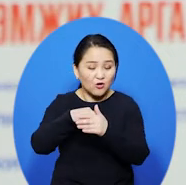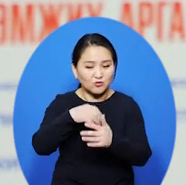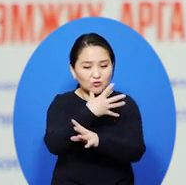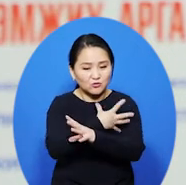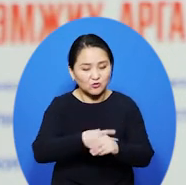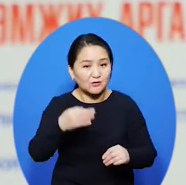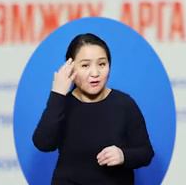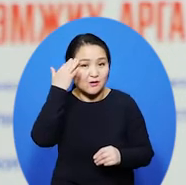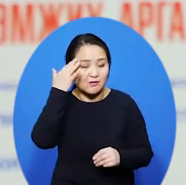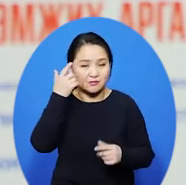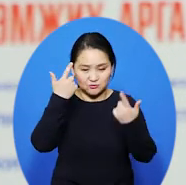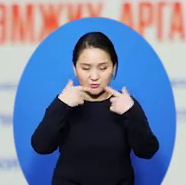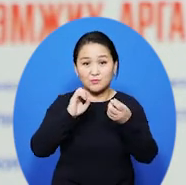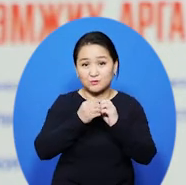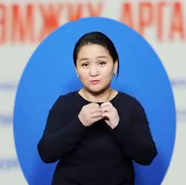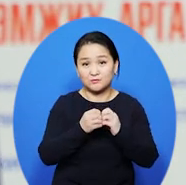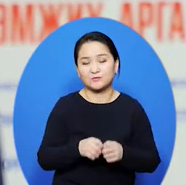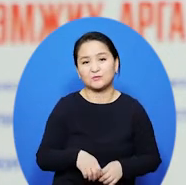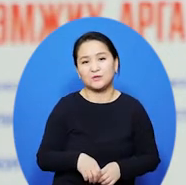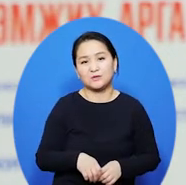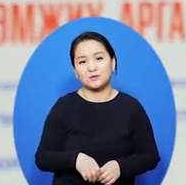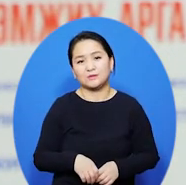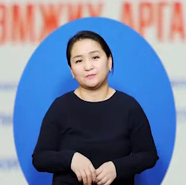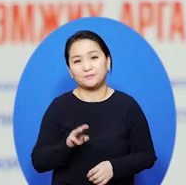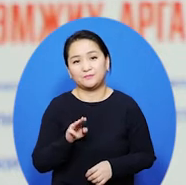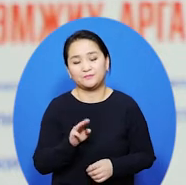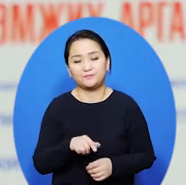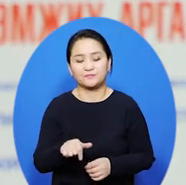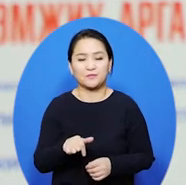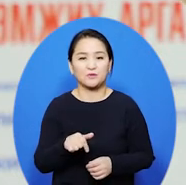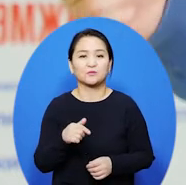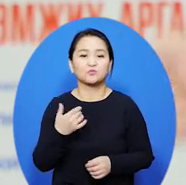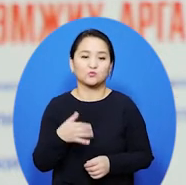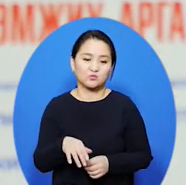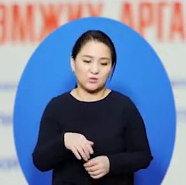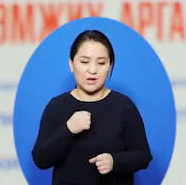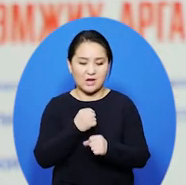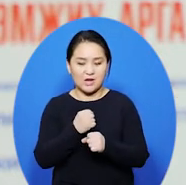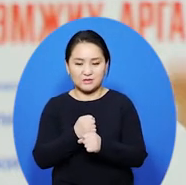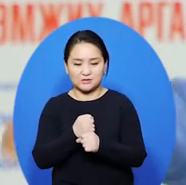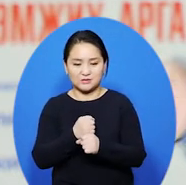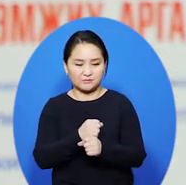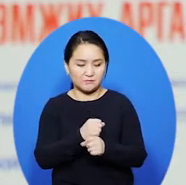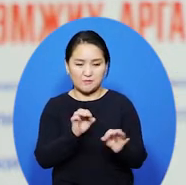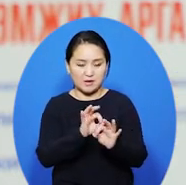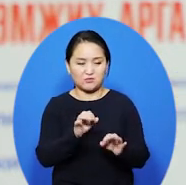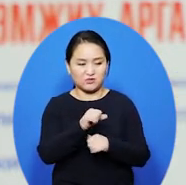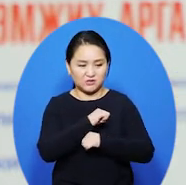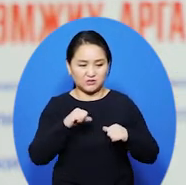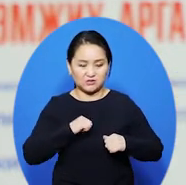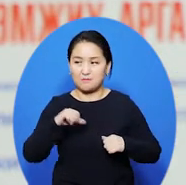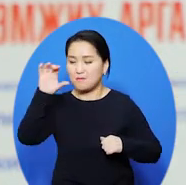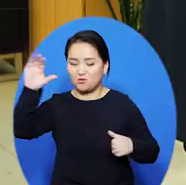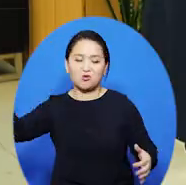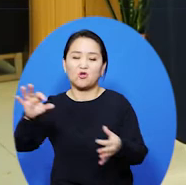ойлгуулах нөлөөллийн арга хэмжээ зохион байгуулж байгаа нь тун олзуурах ууштай. А тэрнээс үүс зүгээр энд нэг ажилгүй иргэн байна, энд нэг ажил олгогч байна. За та хоёр уулзаад очирол